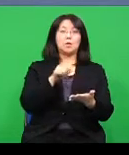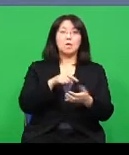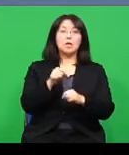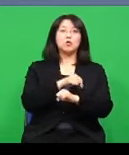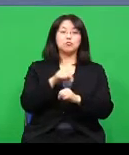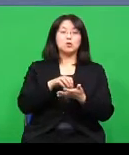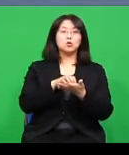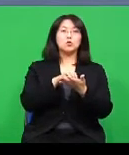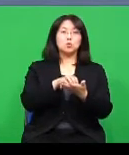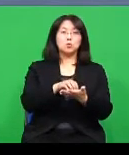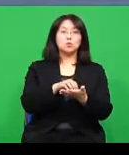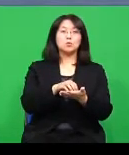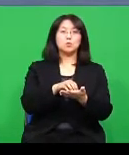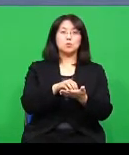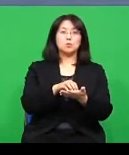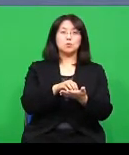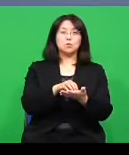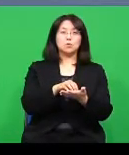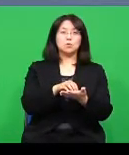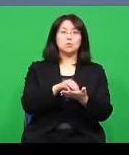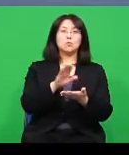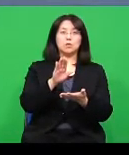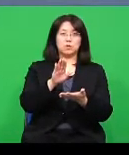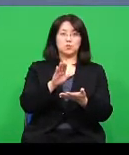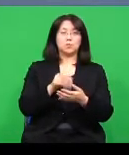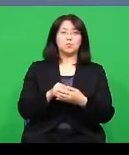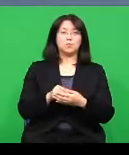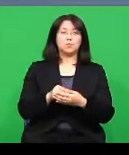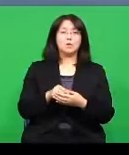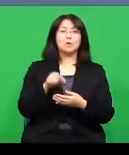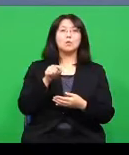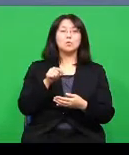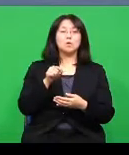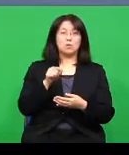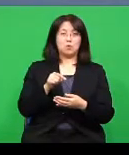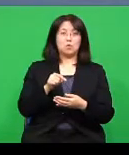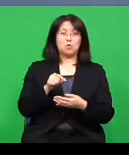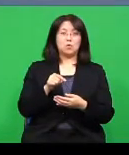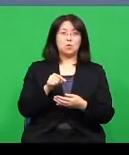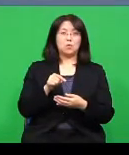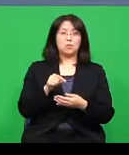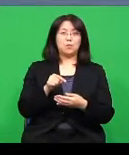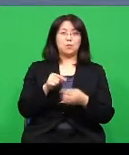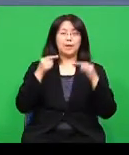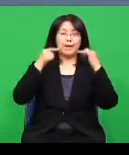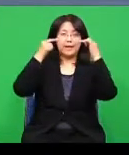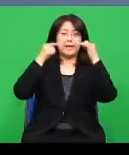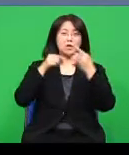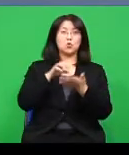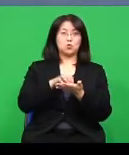賞、これは特別表彰の、なんですけれども、その特別認証